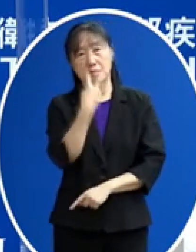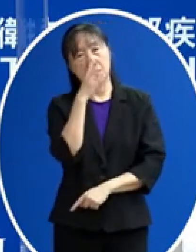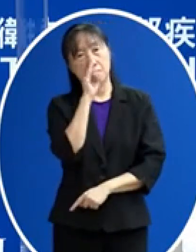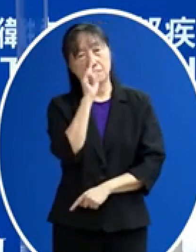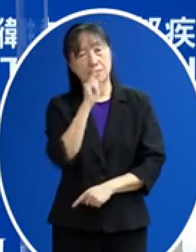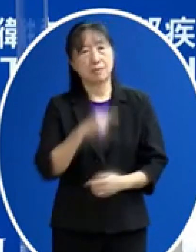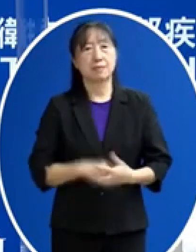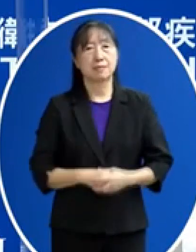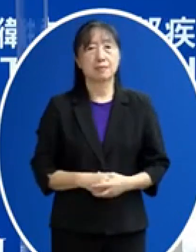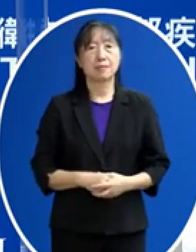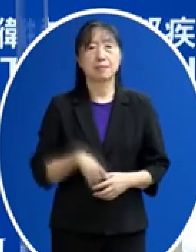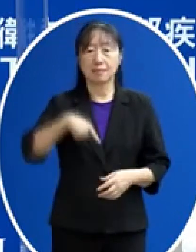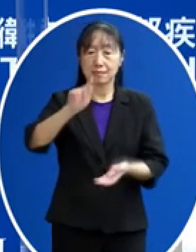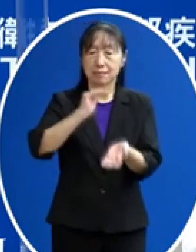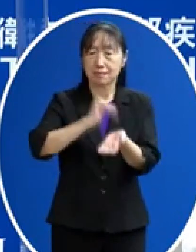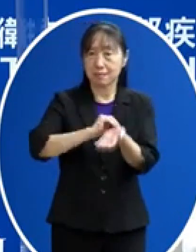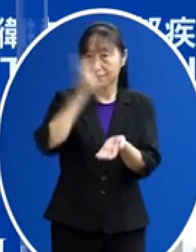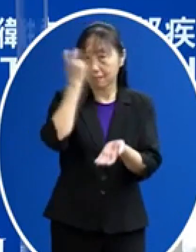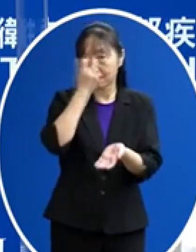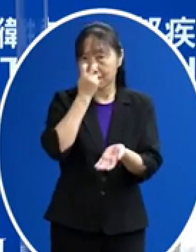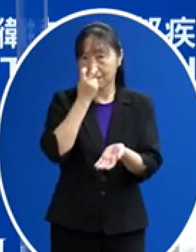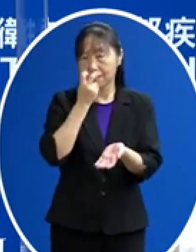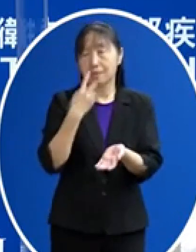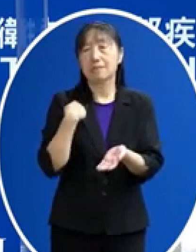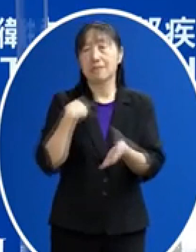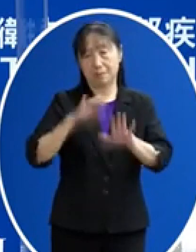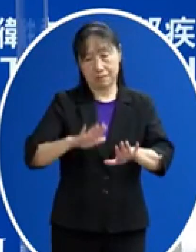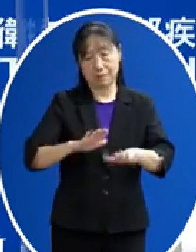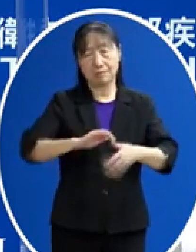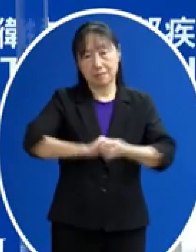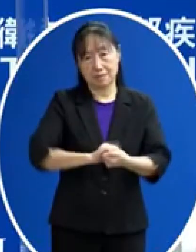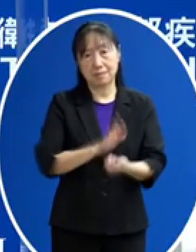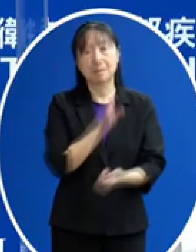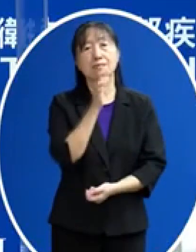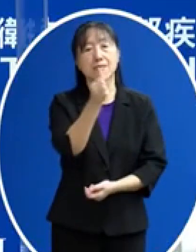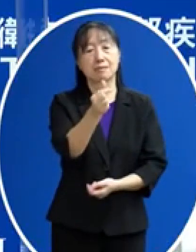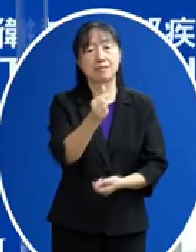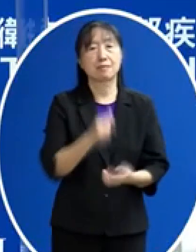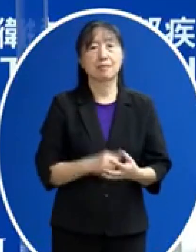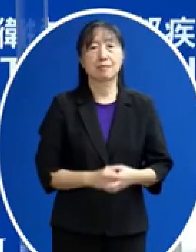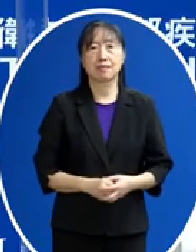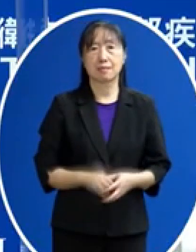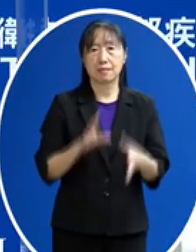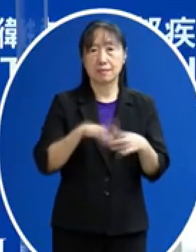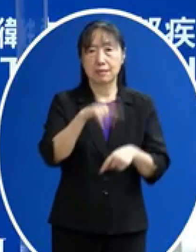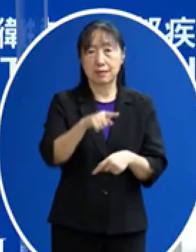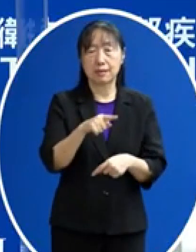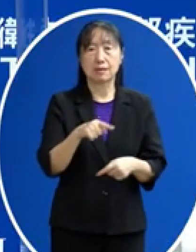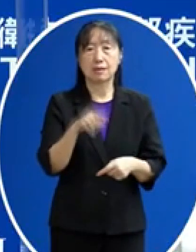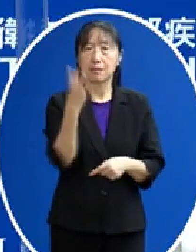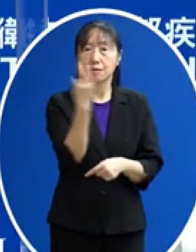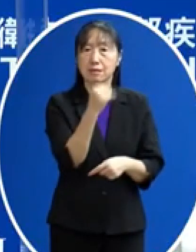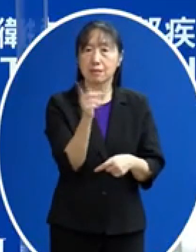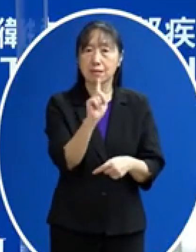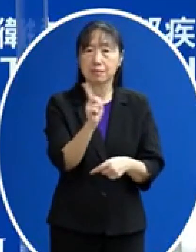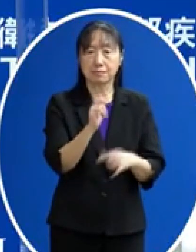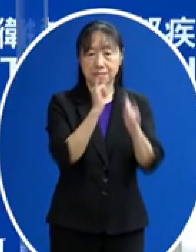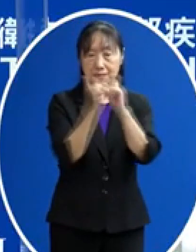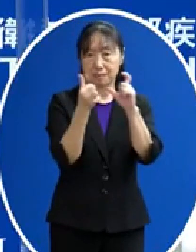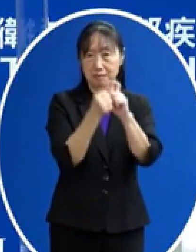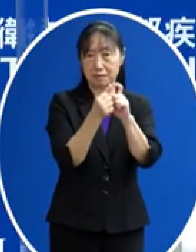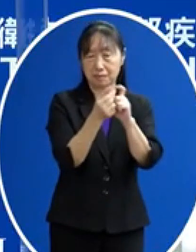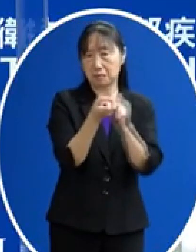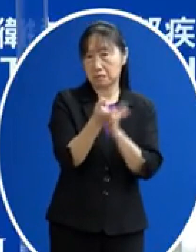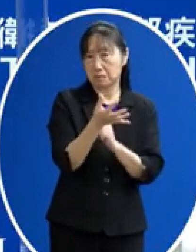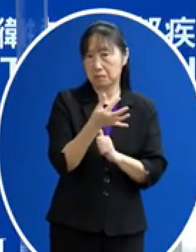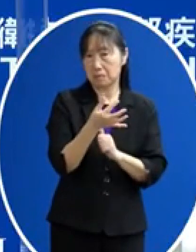常，那经就医裁剪后，今日确诊。那因为相关几个第一个在社区染疫的可